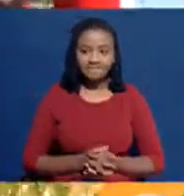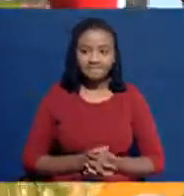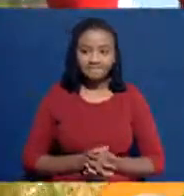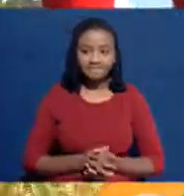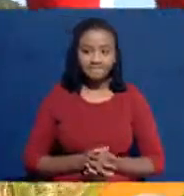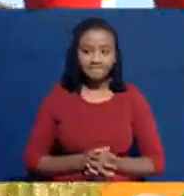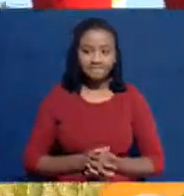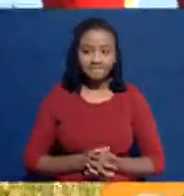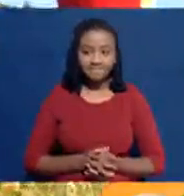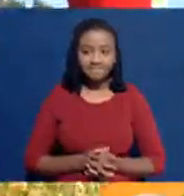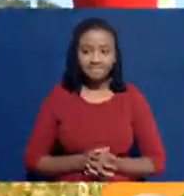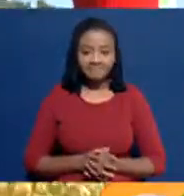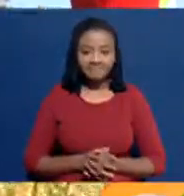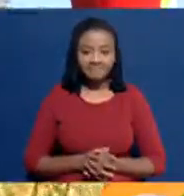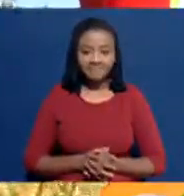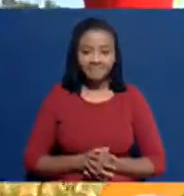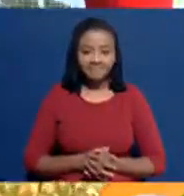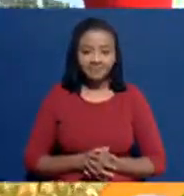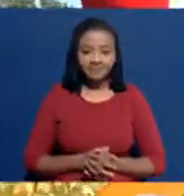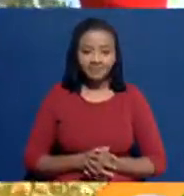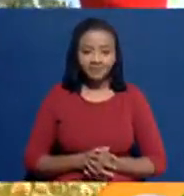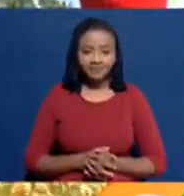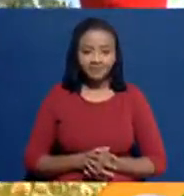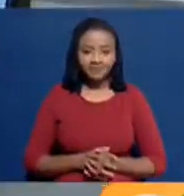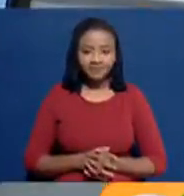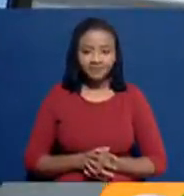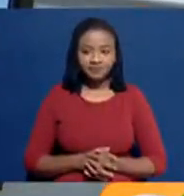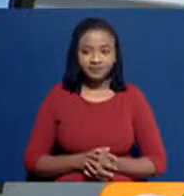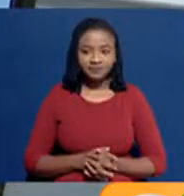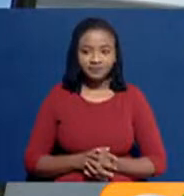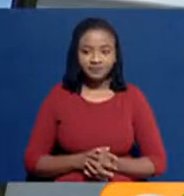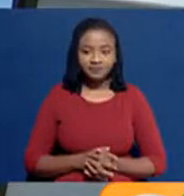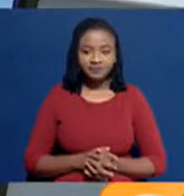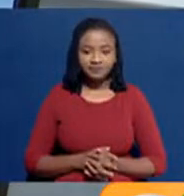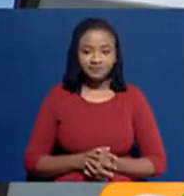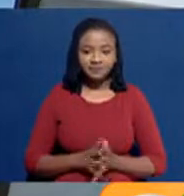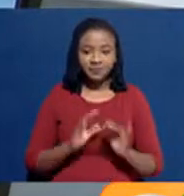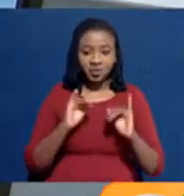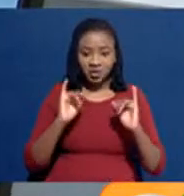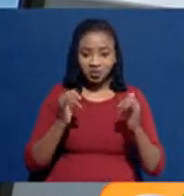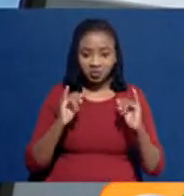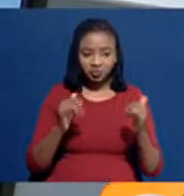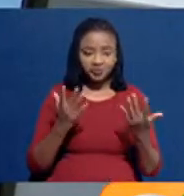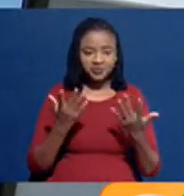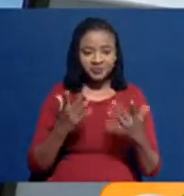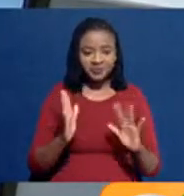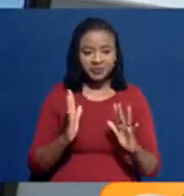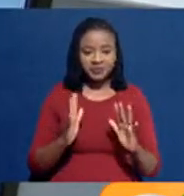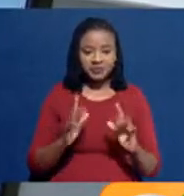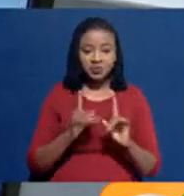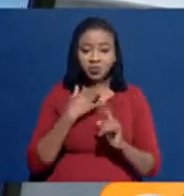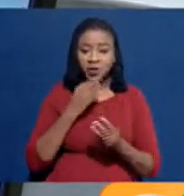Luqman Mahmud, Citizen Nipashe, Nairobi. Taarifa hii inatamatisha Nipashe na wakumbusha tulio kichinjio.